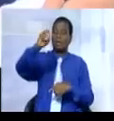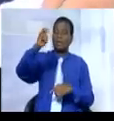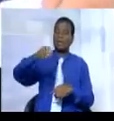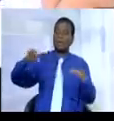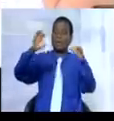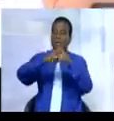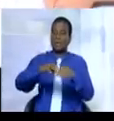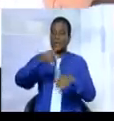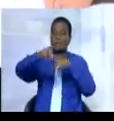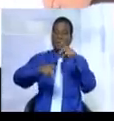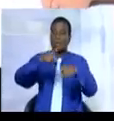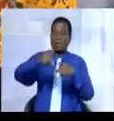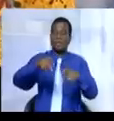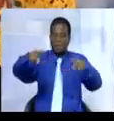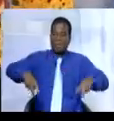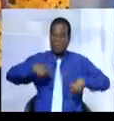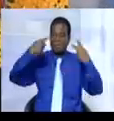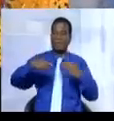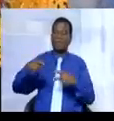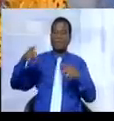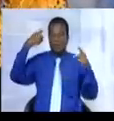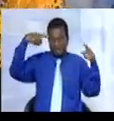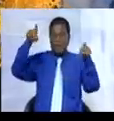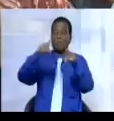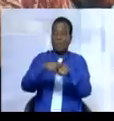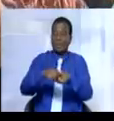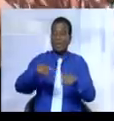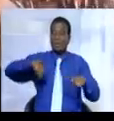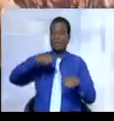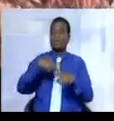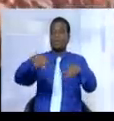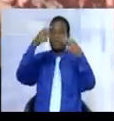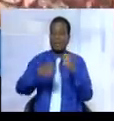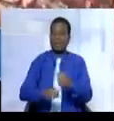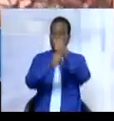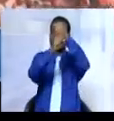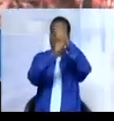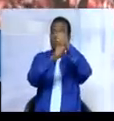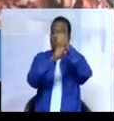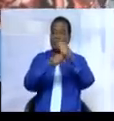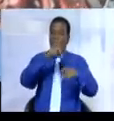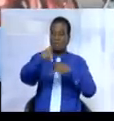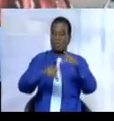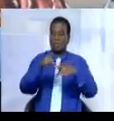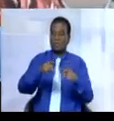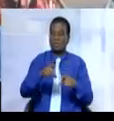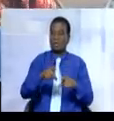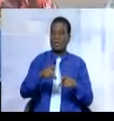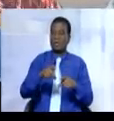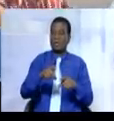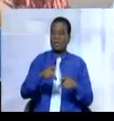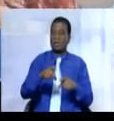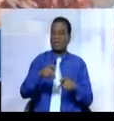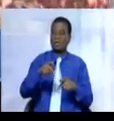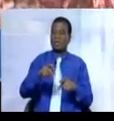que les populations vivent en parfaite harmonie à Abobo. Donc nous sommes venus soutenir les populations d'Abobo,